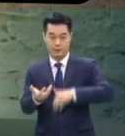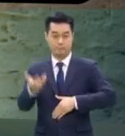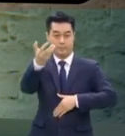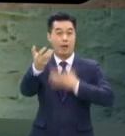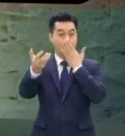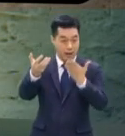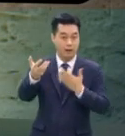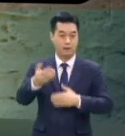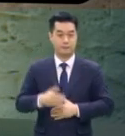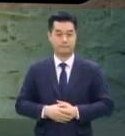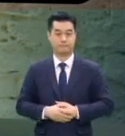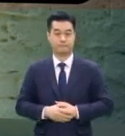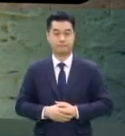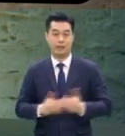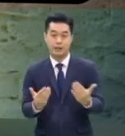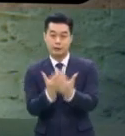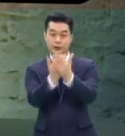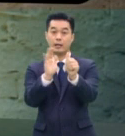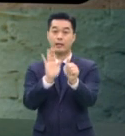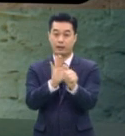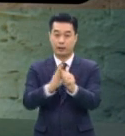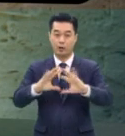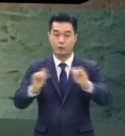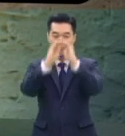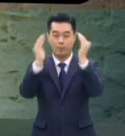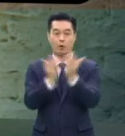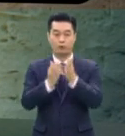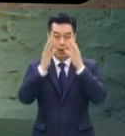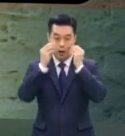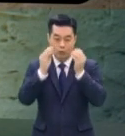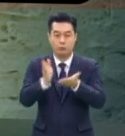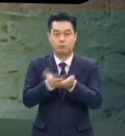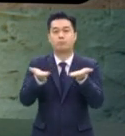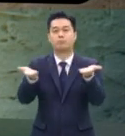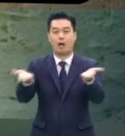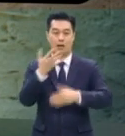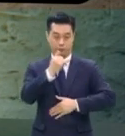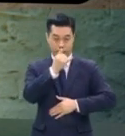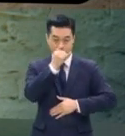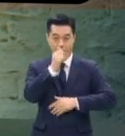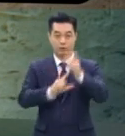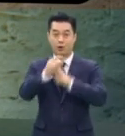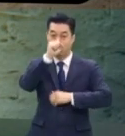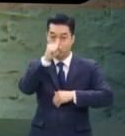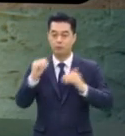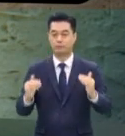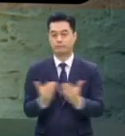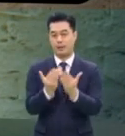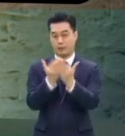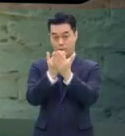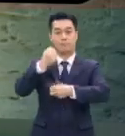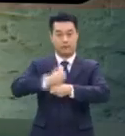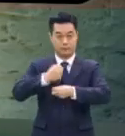있습니다 성장의 혜택이 국민 모두에게 고루 돌아가도록 더 좋은 성장 이루어